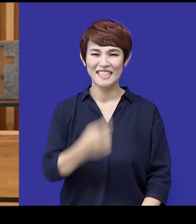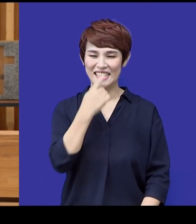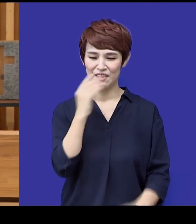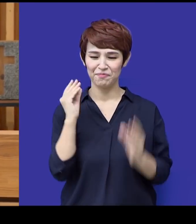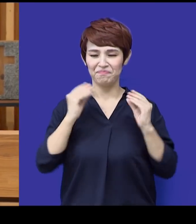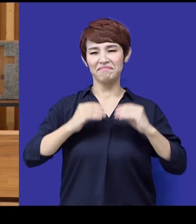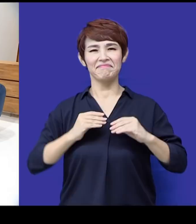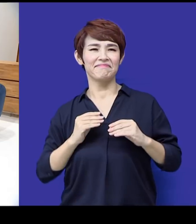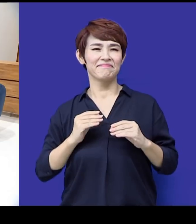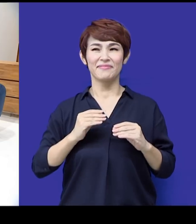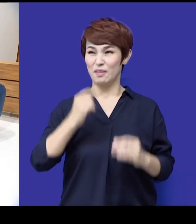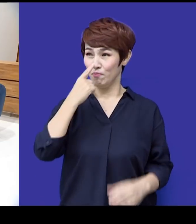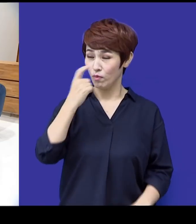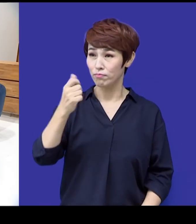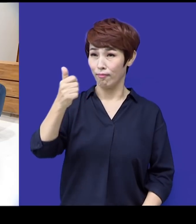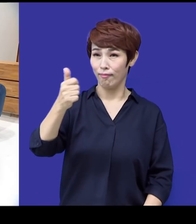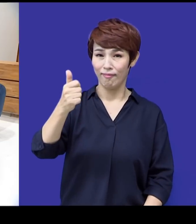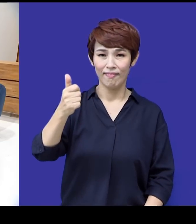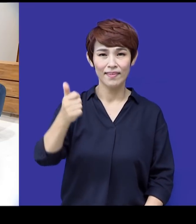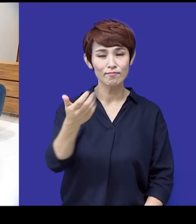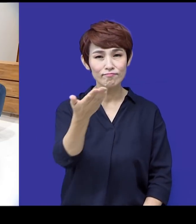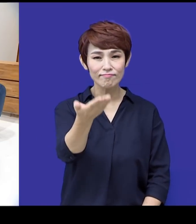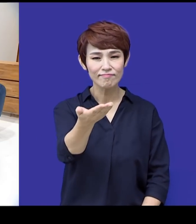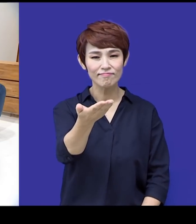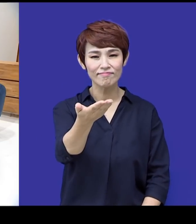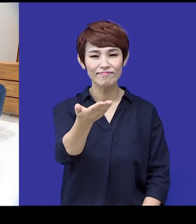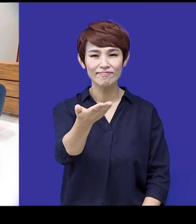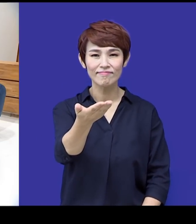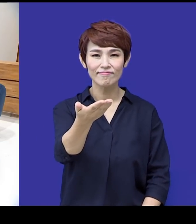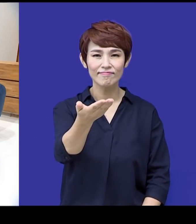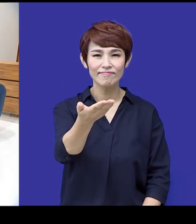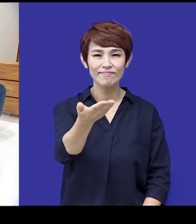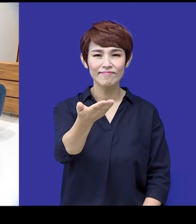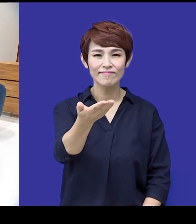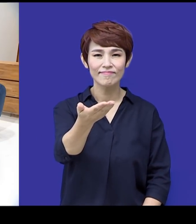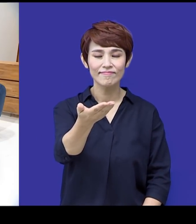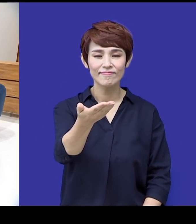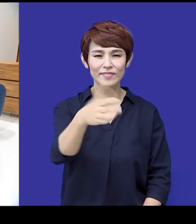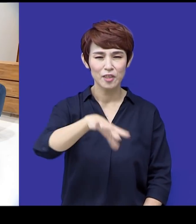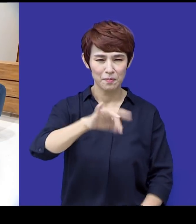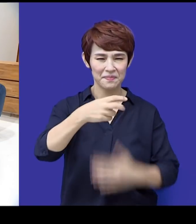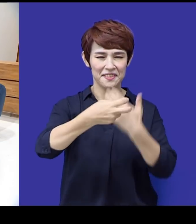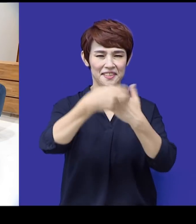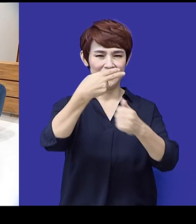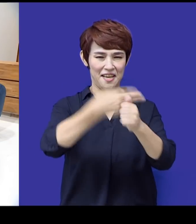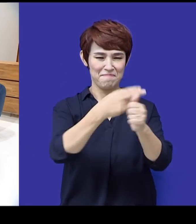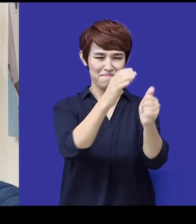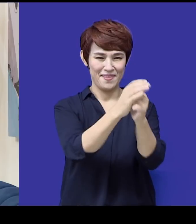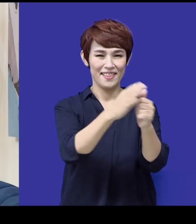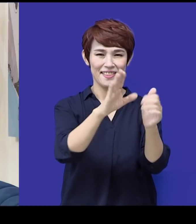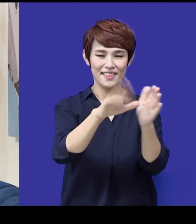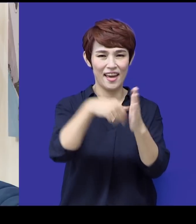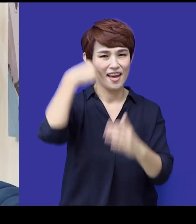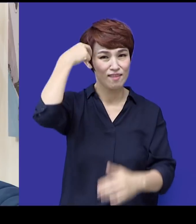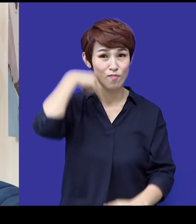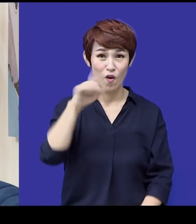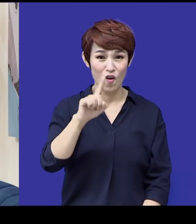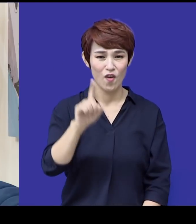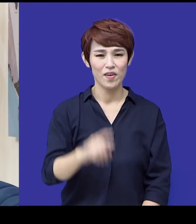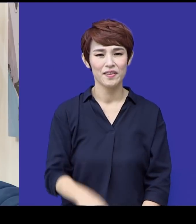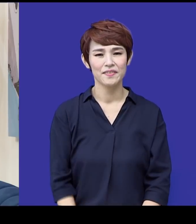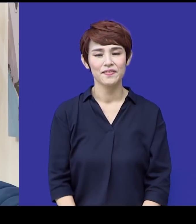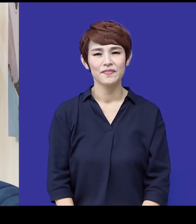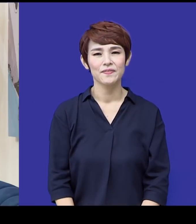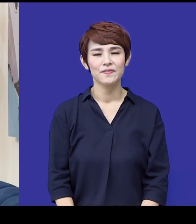전문의들 다니시면 멋있진데 우리 장로님께서도 이제 처음 하셨을 때 어떠셨어요? 이제 배치를